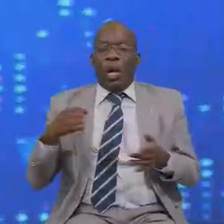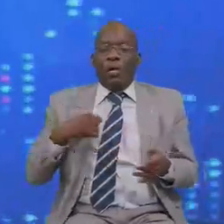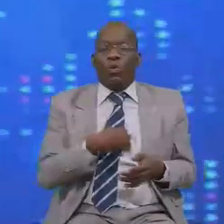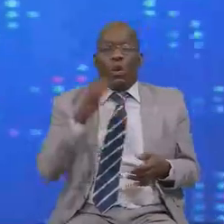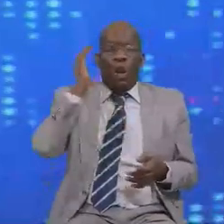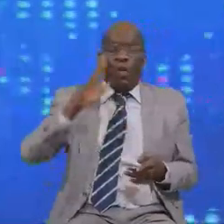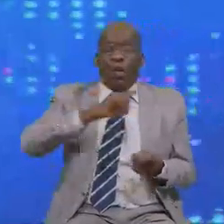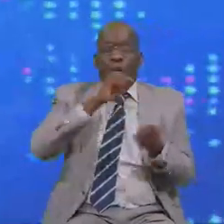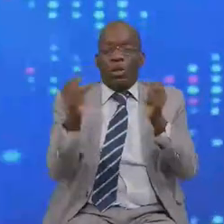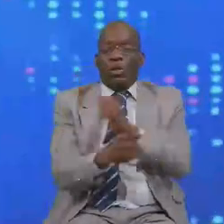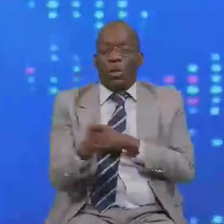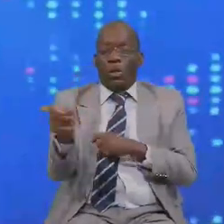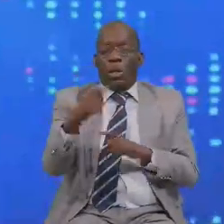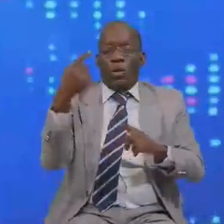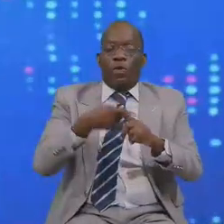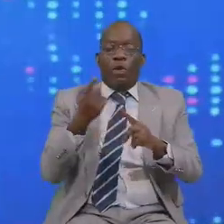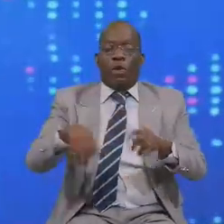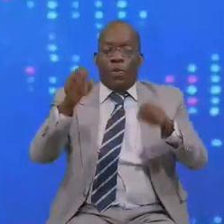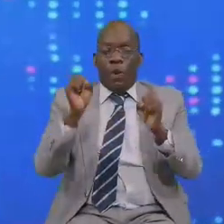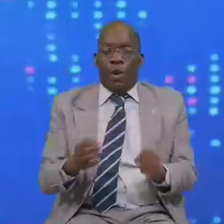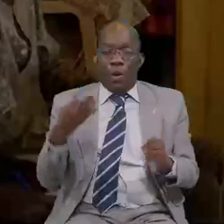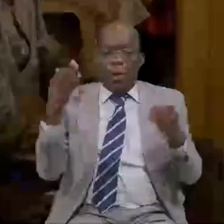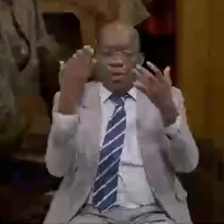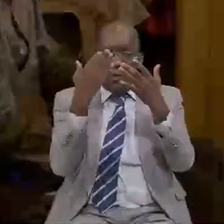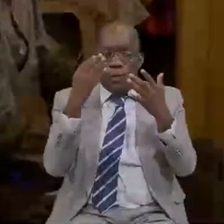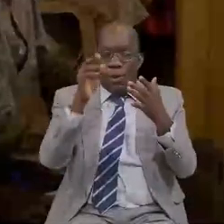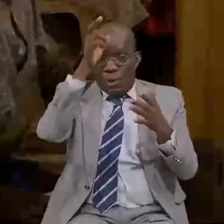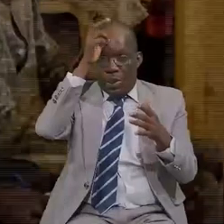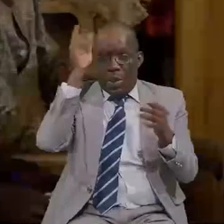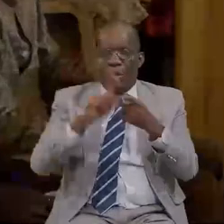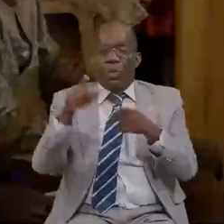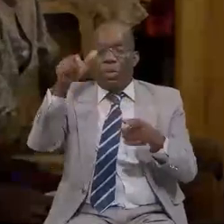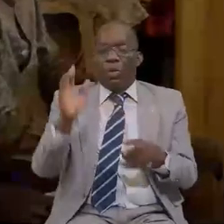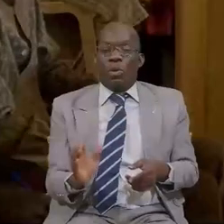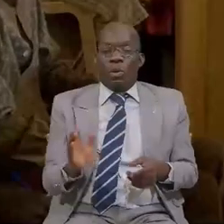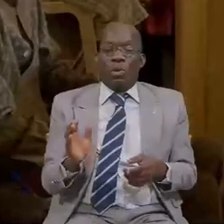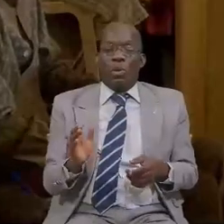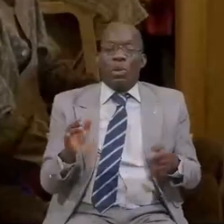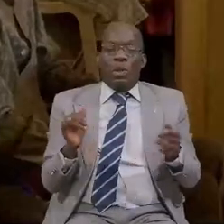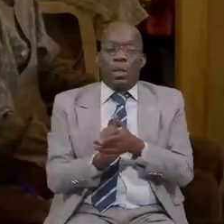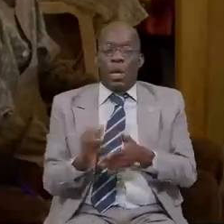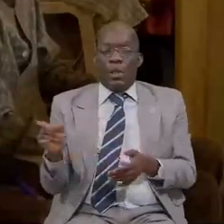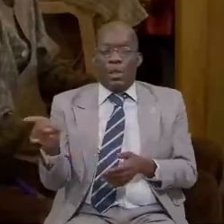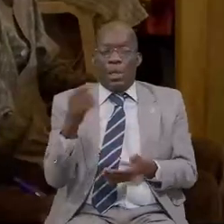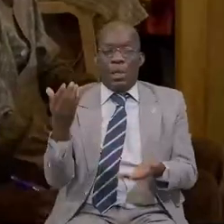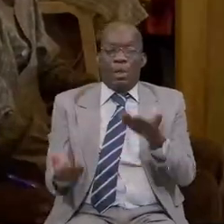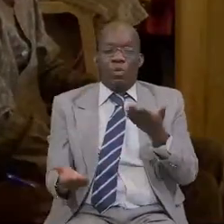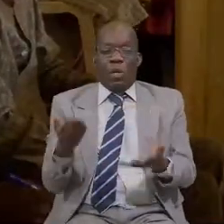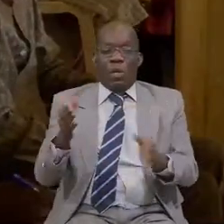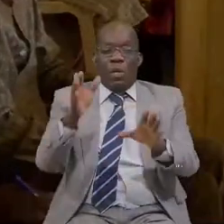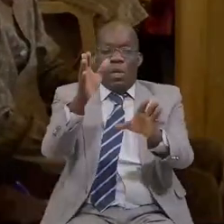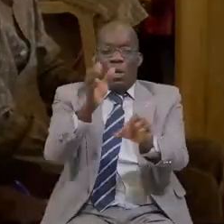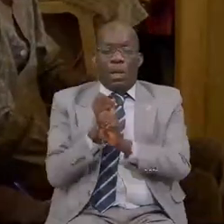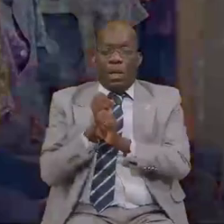la puissance de Satan à Dieu, pour qu'ils reçoivent le pardon